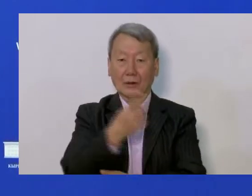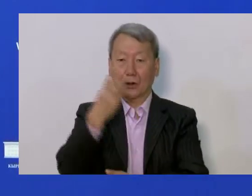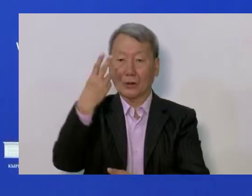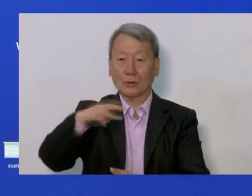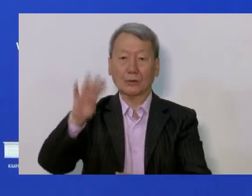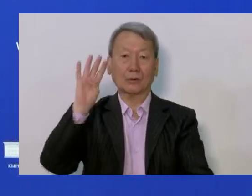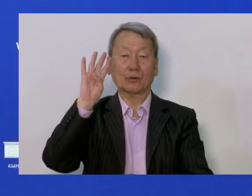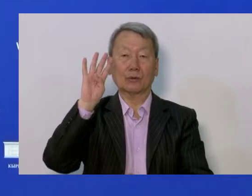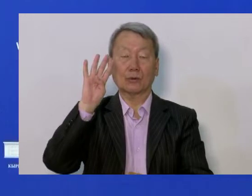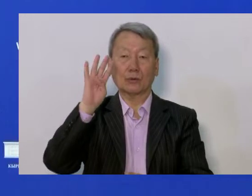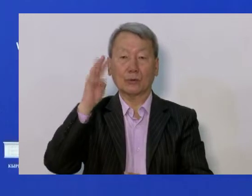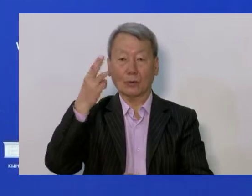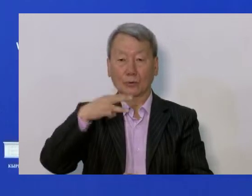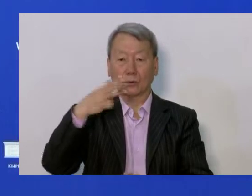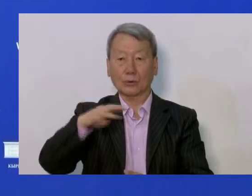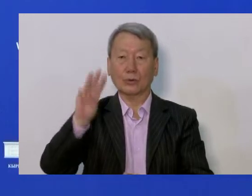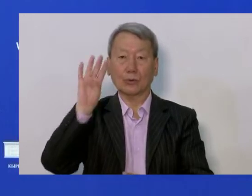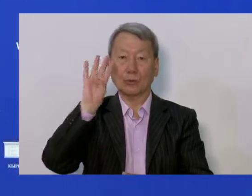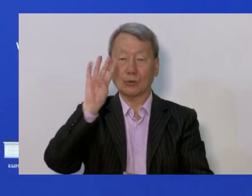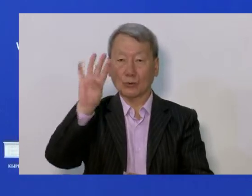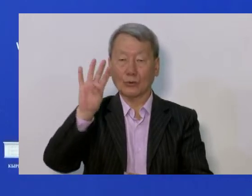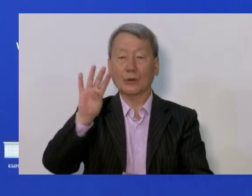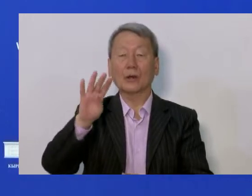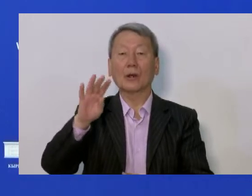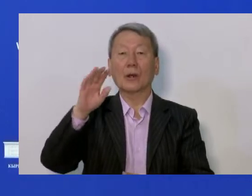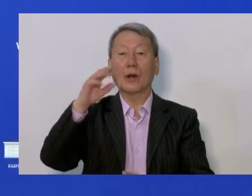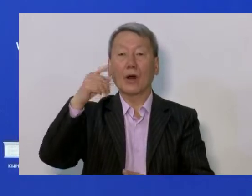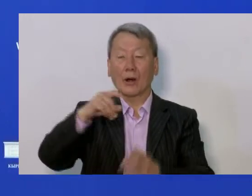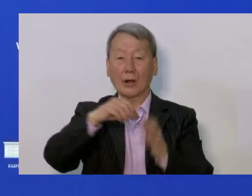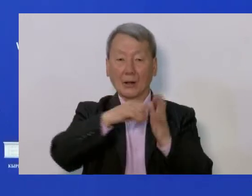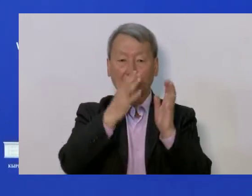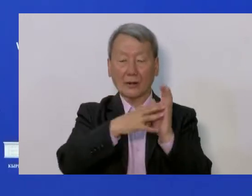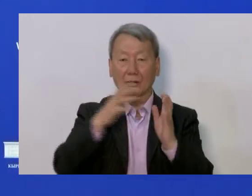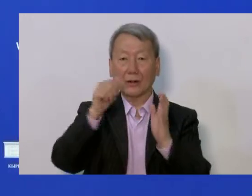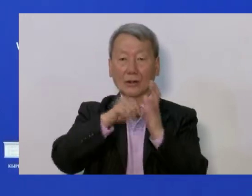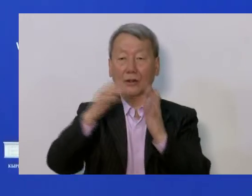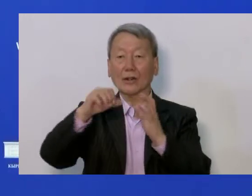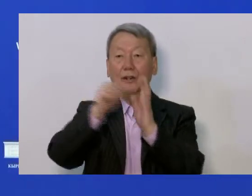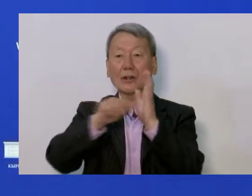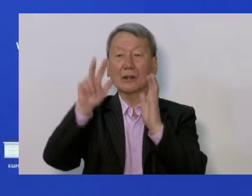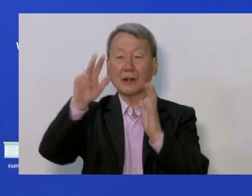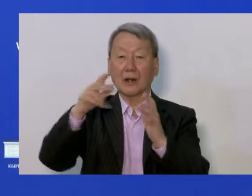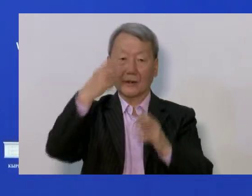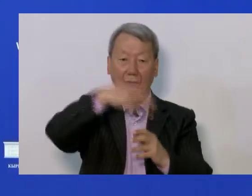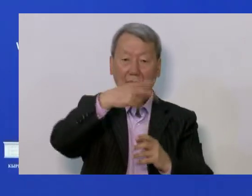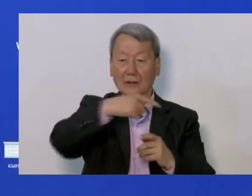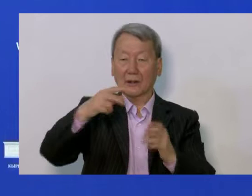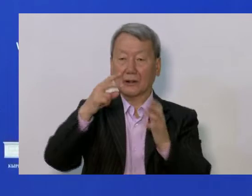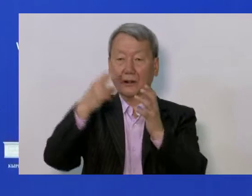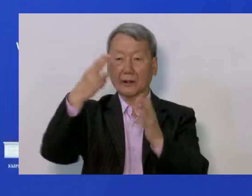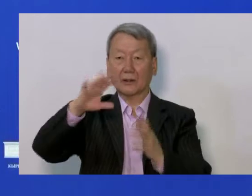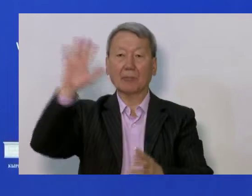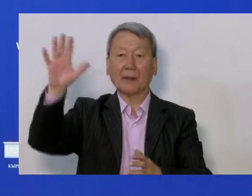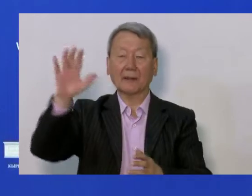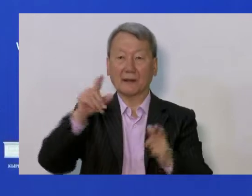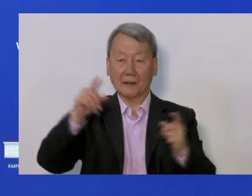33 бала бар, 16 жаштан 19 жашка чейин 84, 20 жаштан 35 жашка